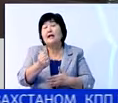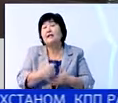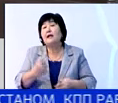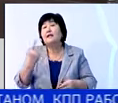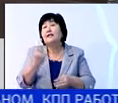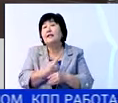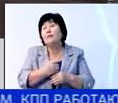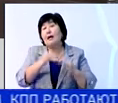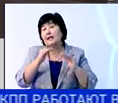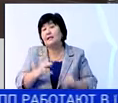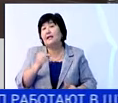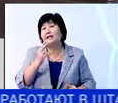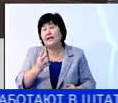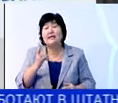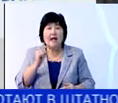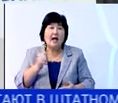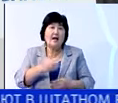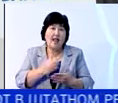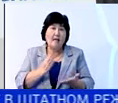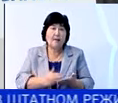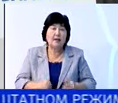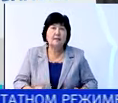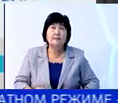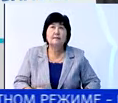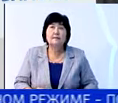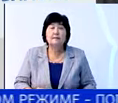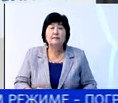из самых низких цен на хлеб.